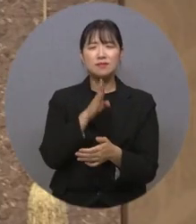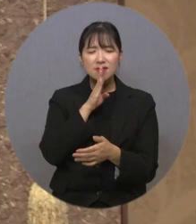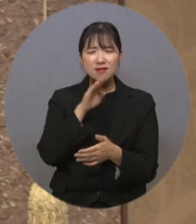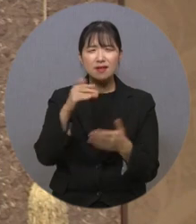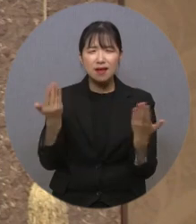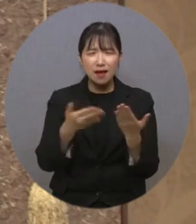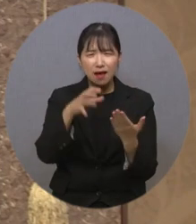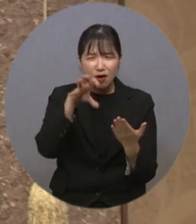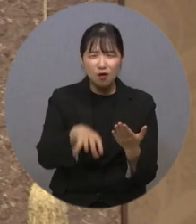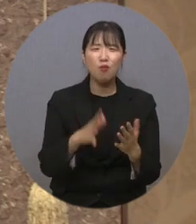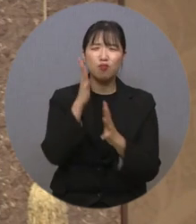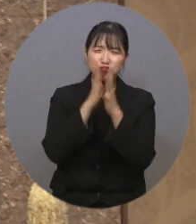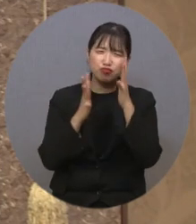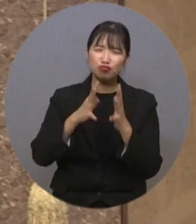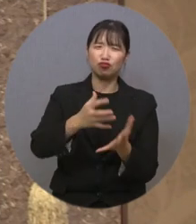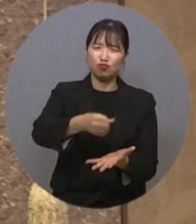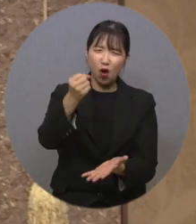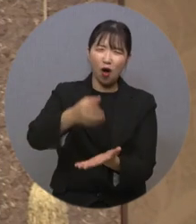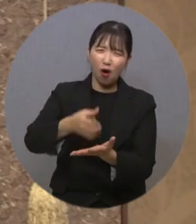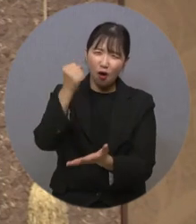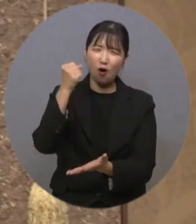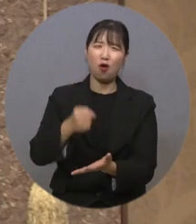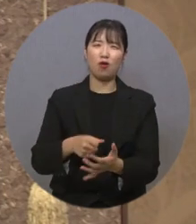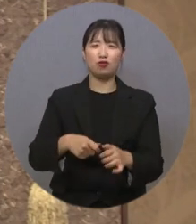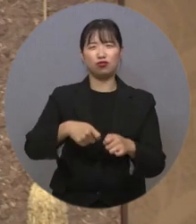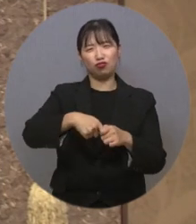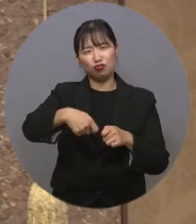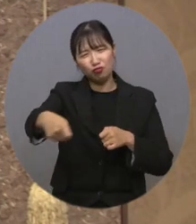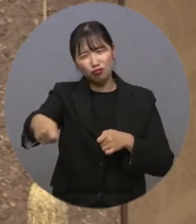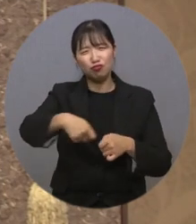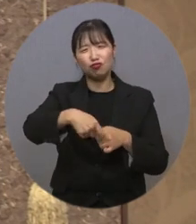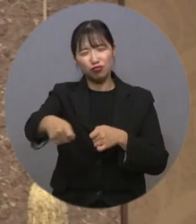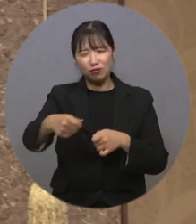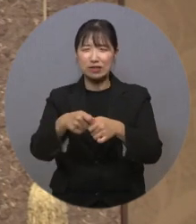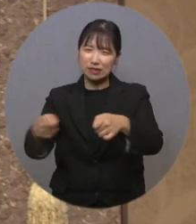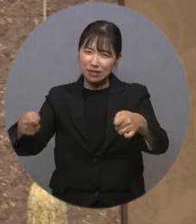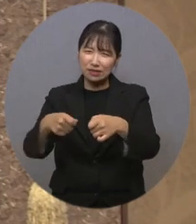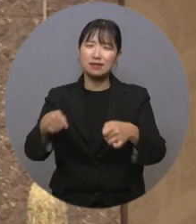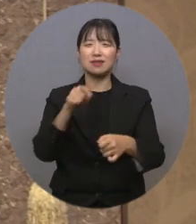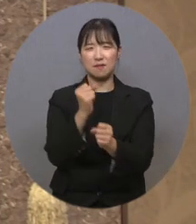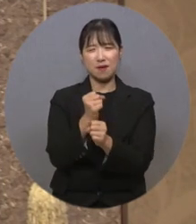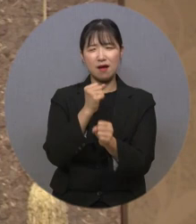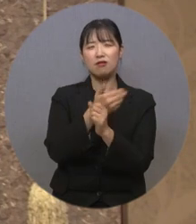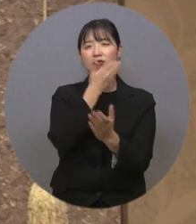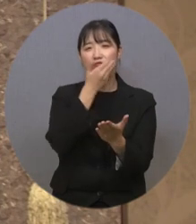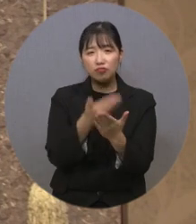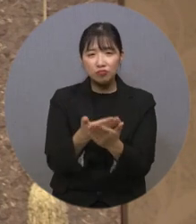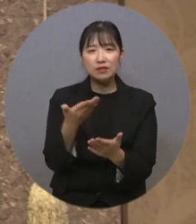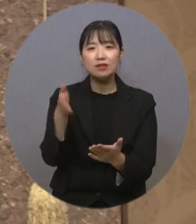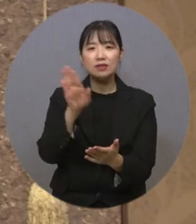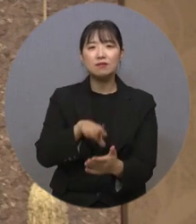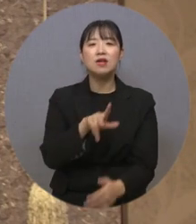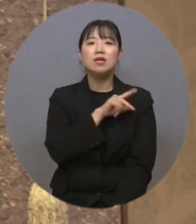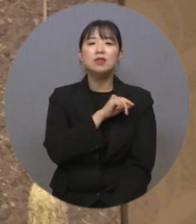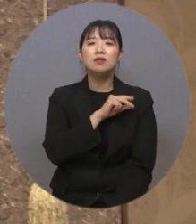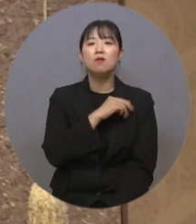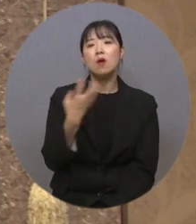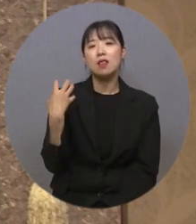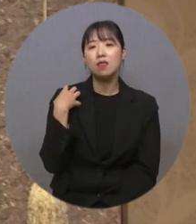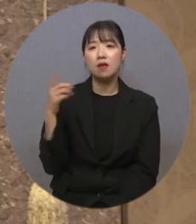현장에서 뭐 풀을 뽑고 또 뭐 줄을 긋고 이것도 중요하지만은 의원의